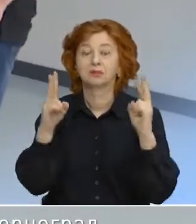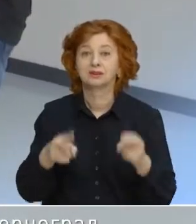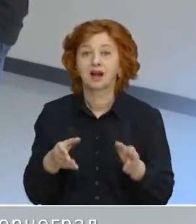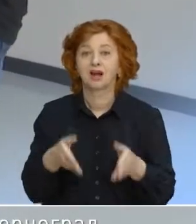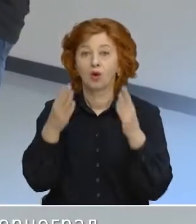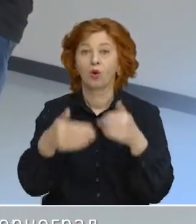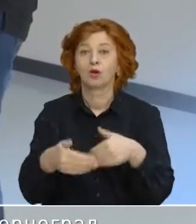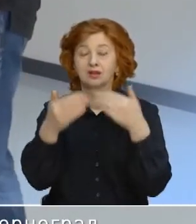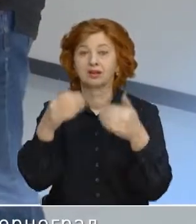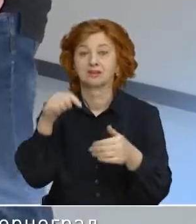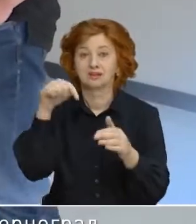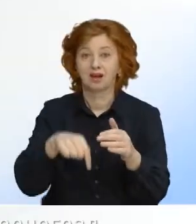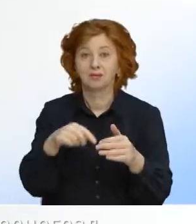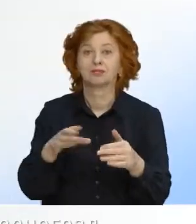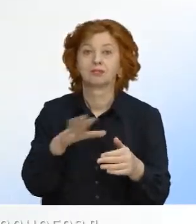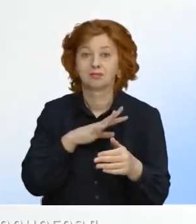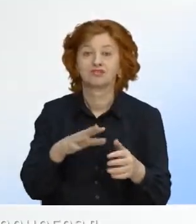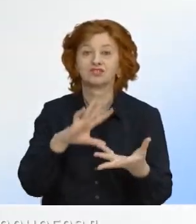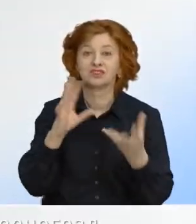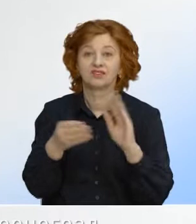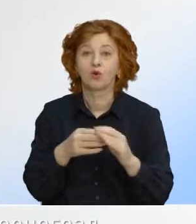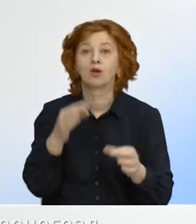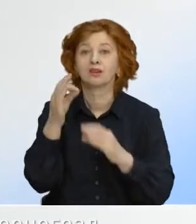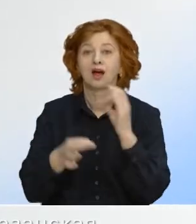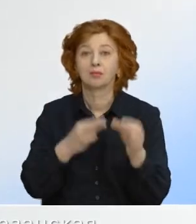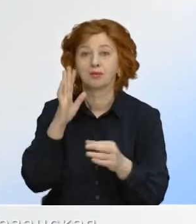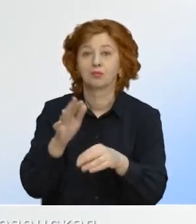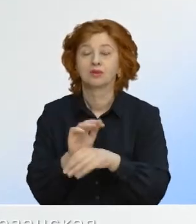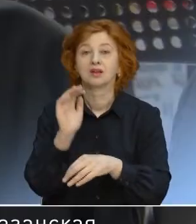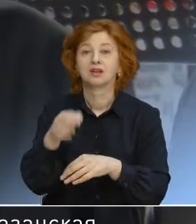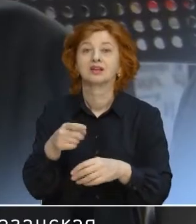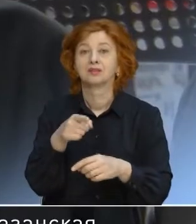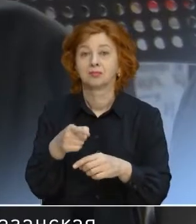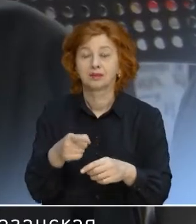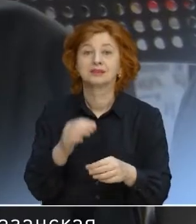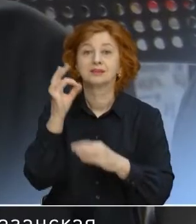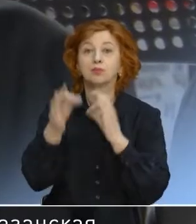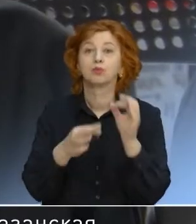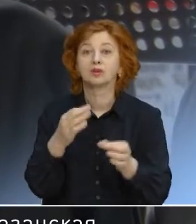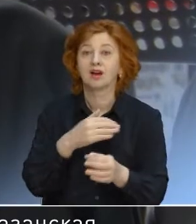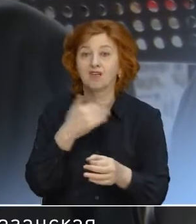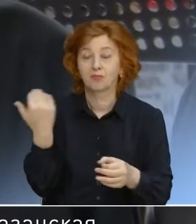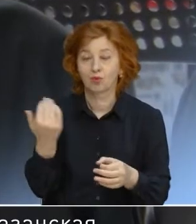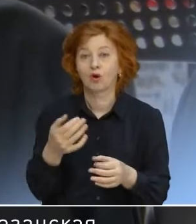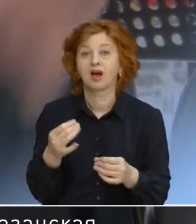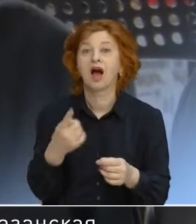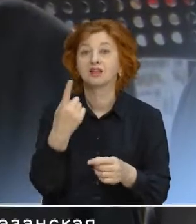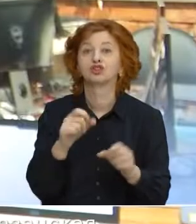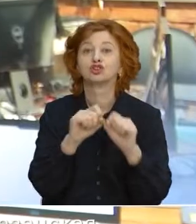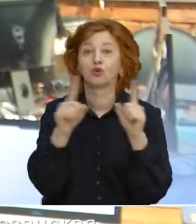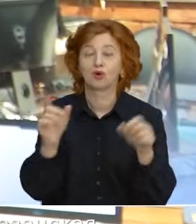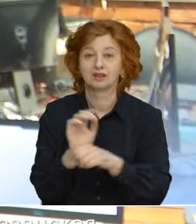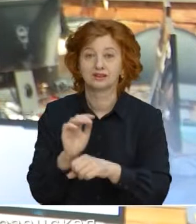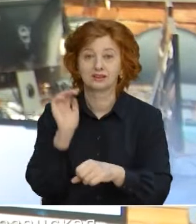контейнере. Можно по 3-4 за один раз, а всего на орбиту будет запущено 10 таких спутников. Один от донских школьников. Все